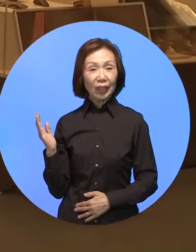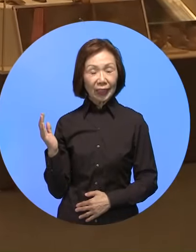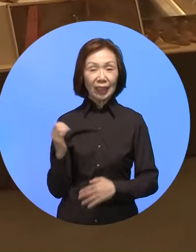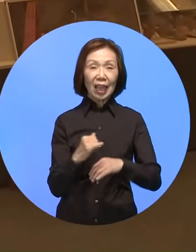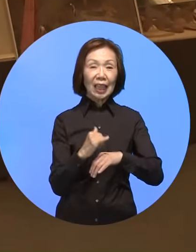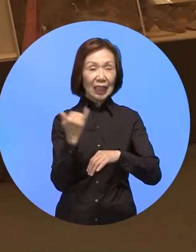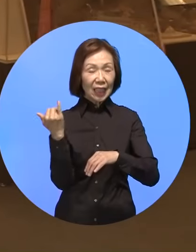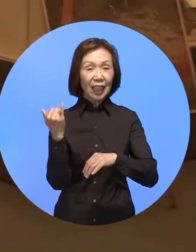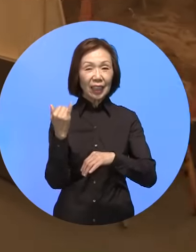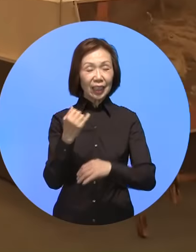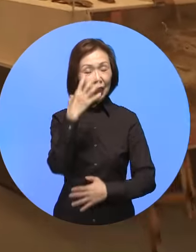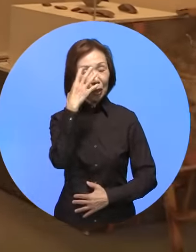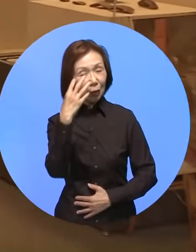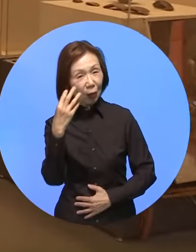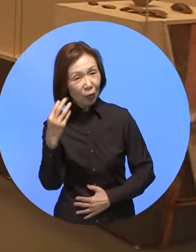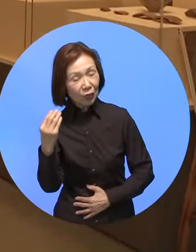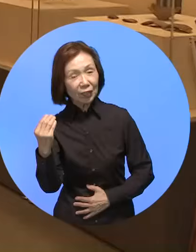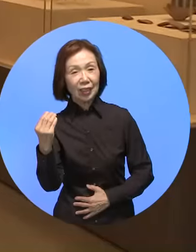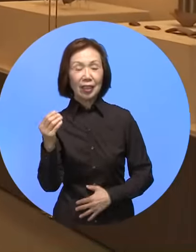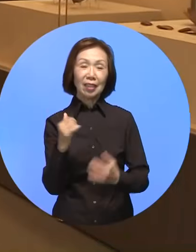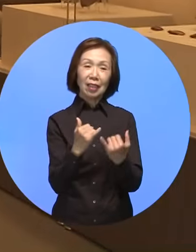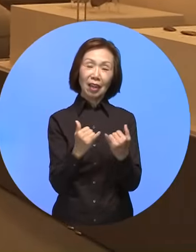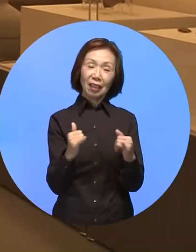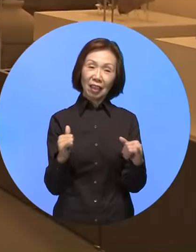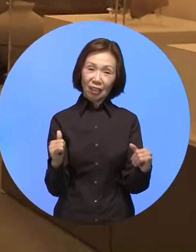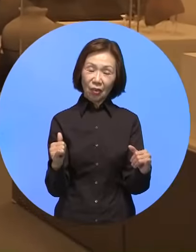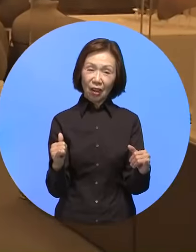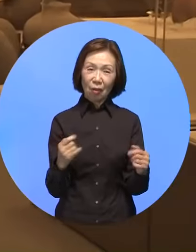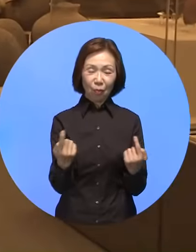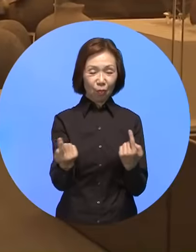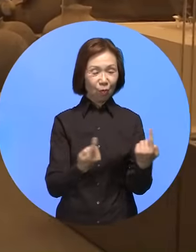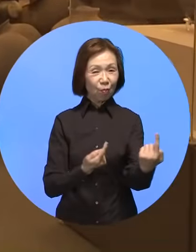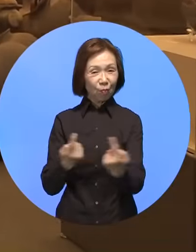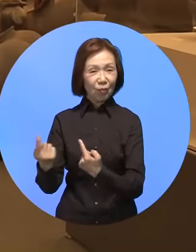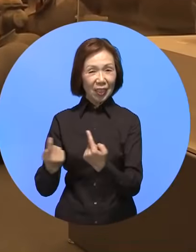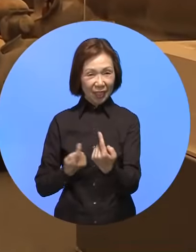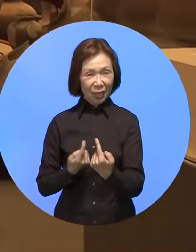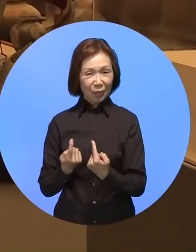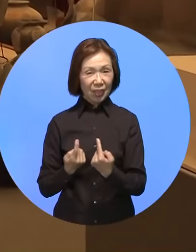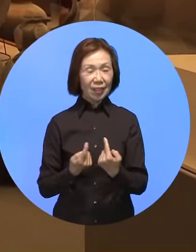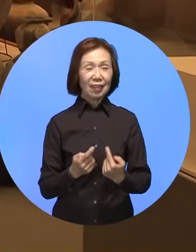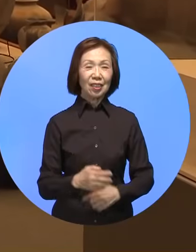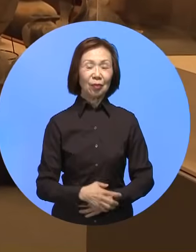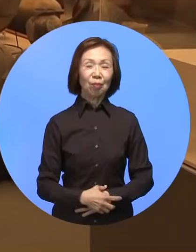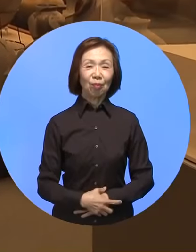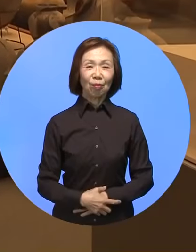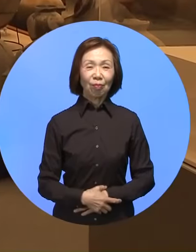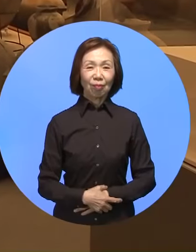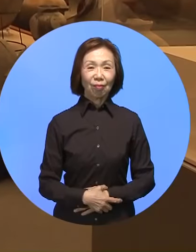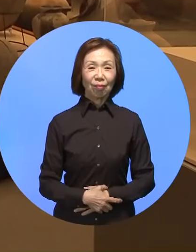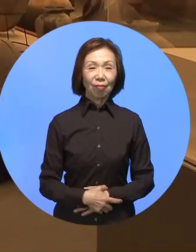石の魅力に惹きつけられた方向学ファンが来場しています